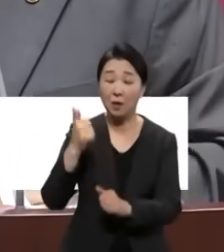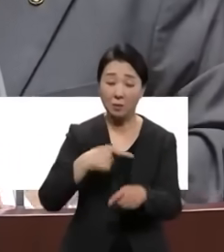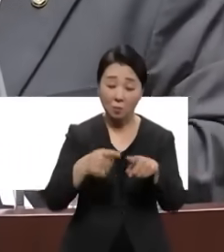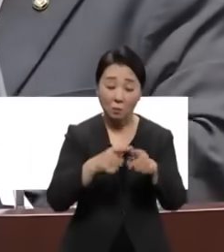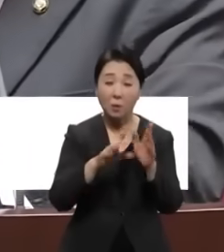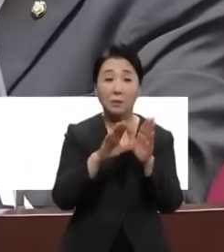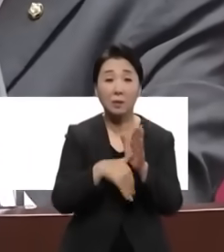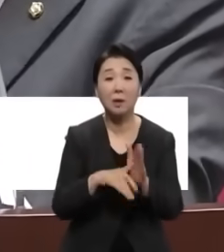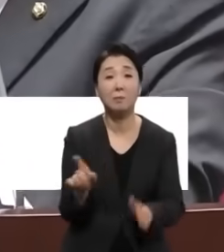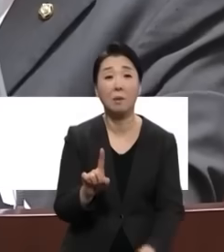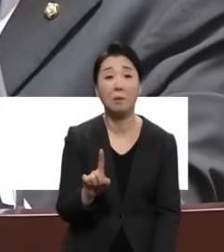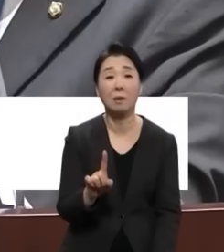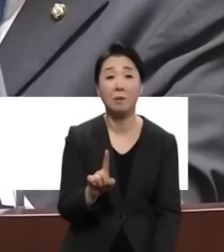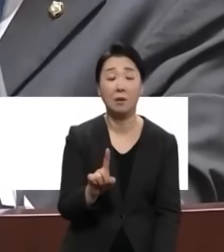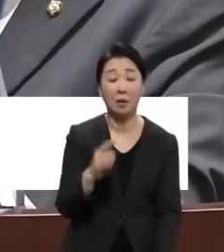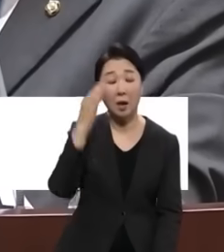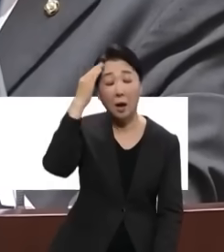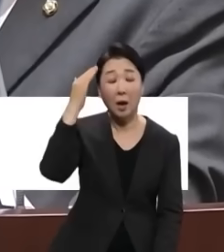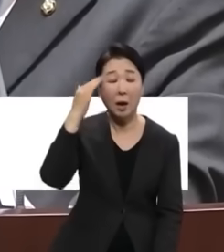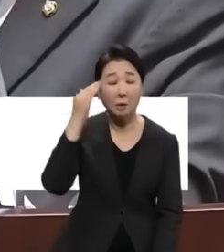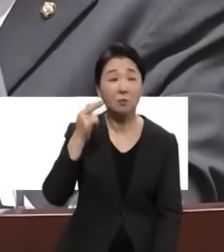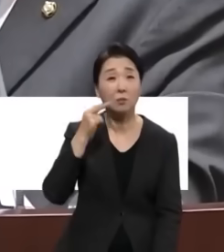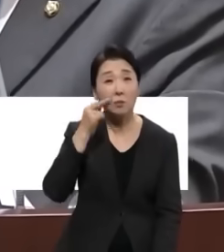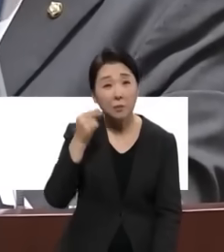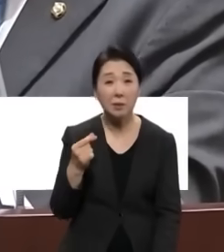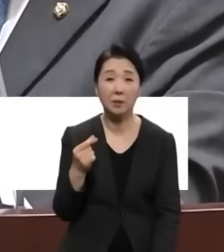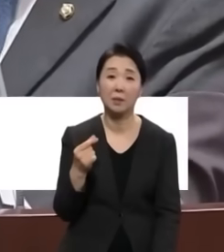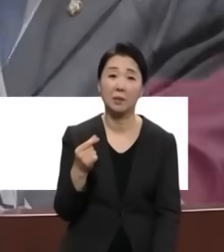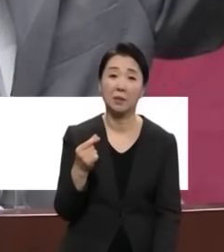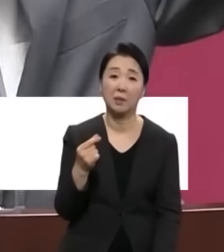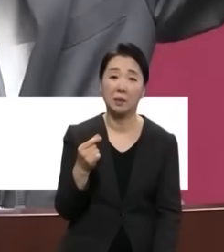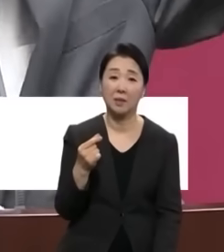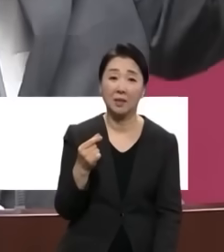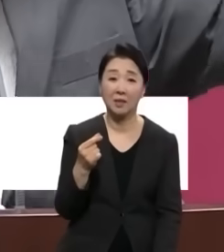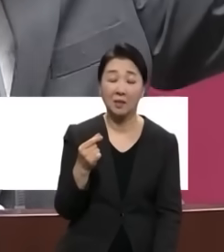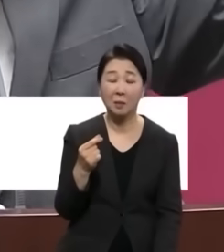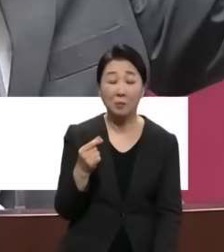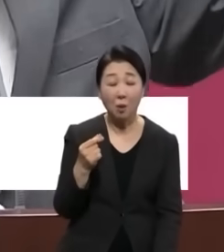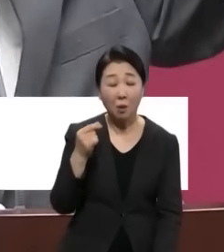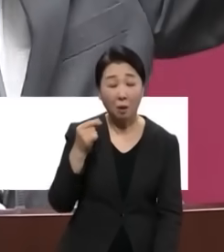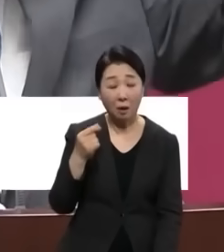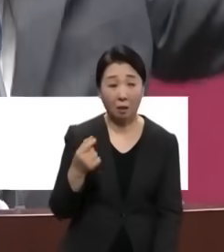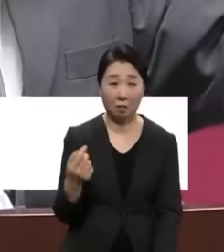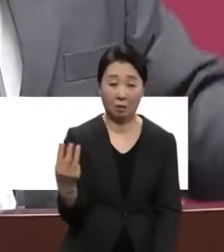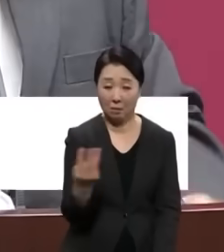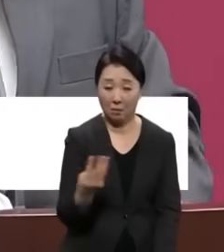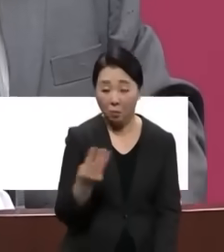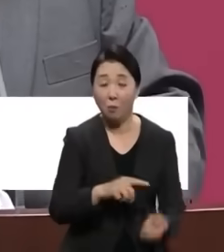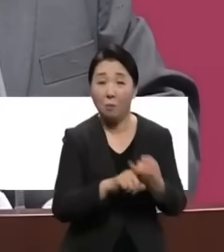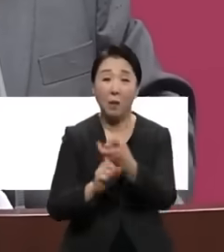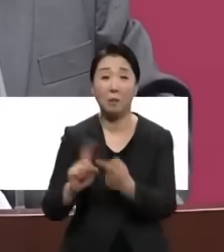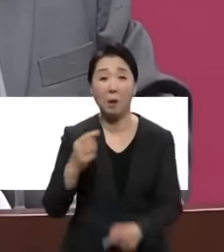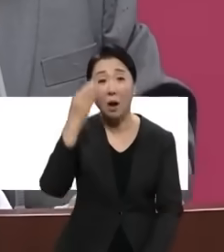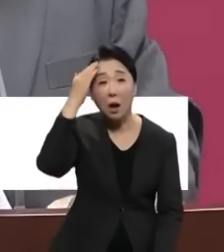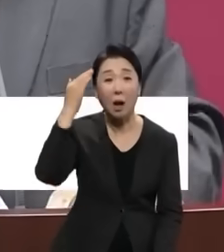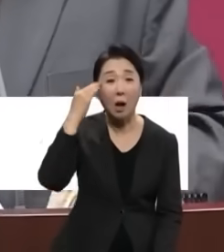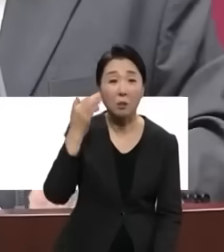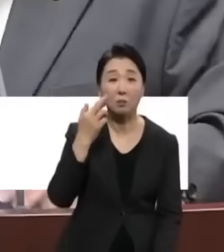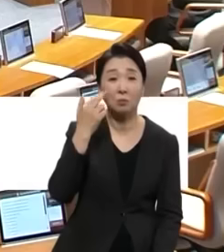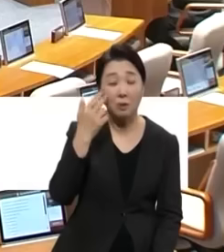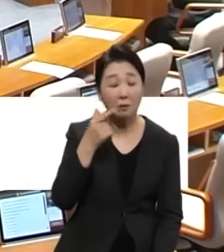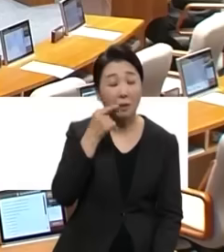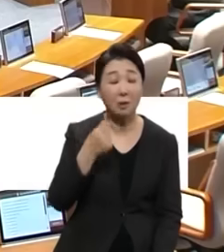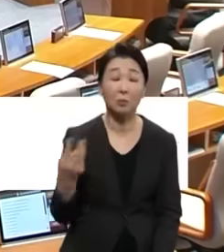논평에서 한미일 동맹이라고 표현을 했습니다. 어떻게 한미일 일본과 동맹의 단을